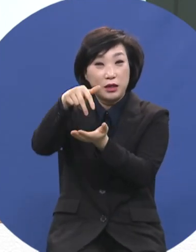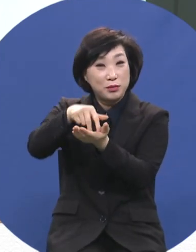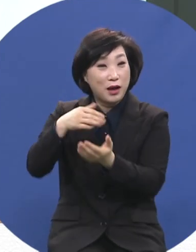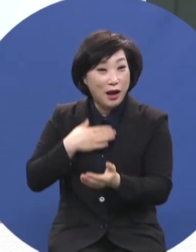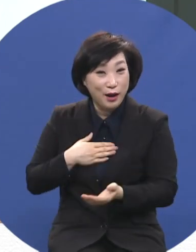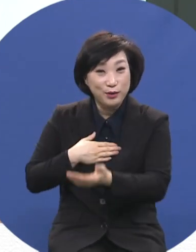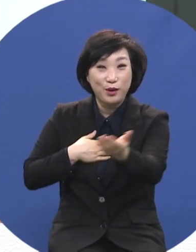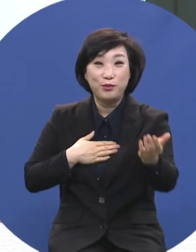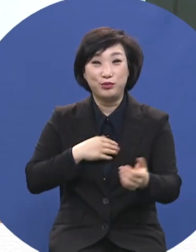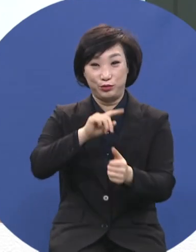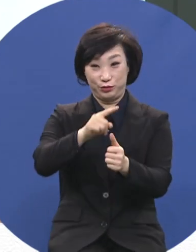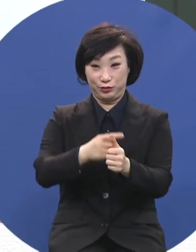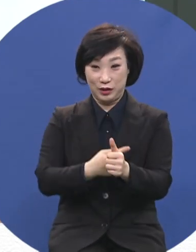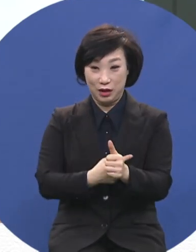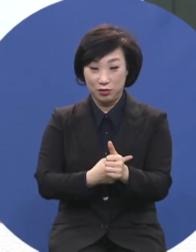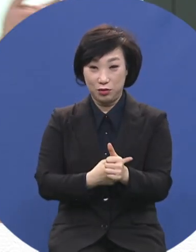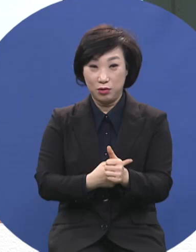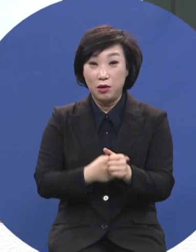너무 당연해.